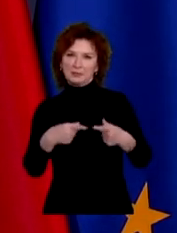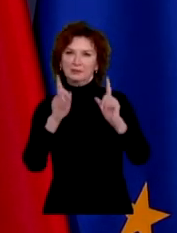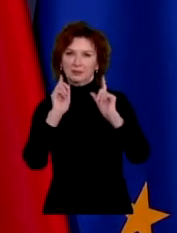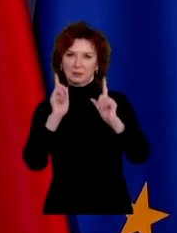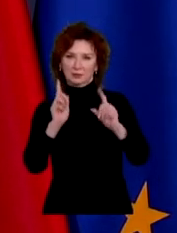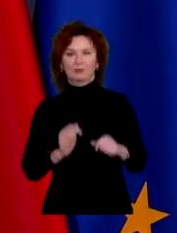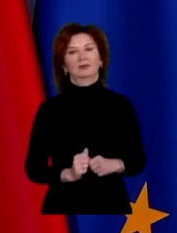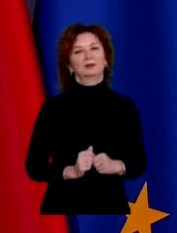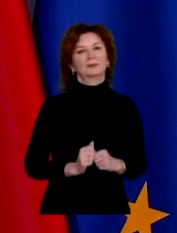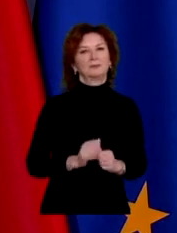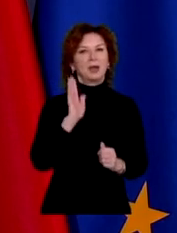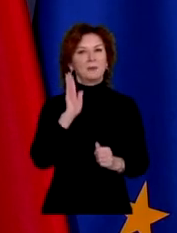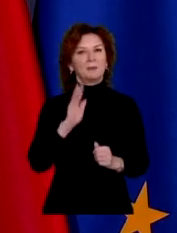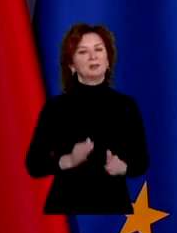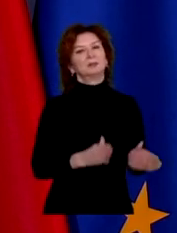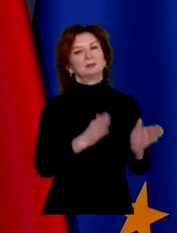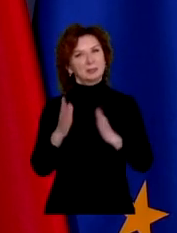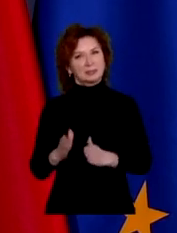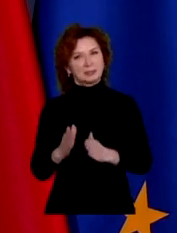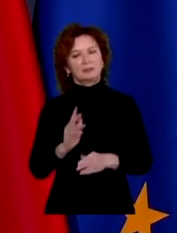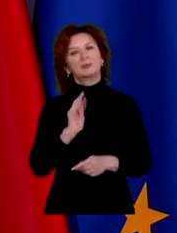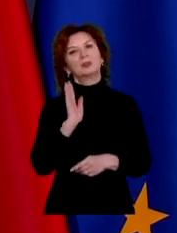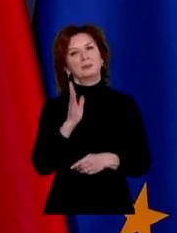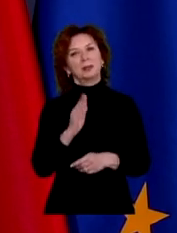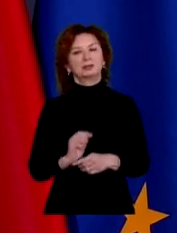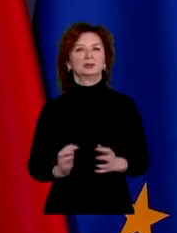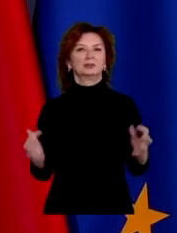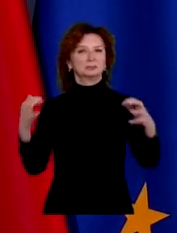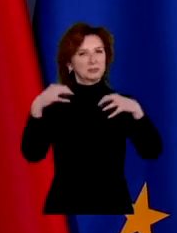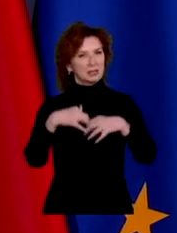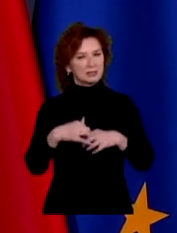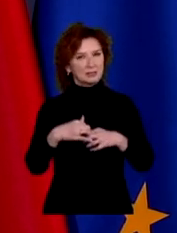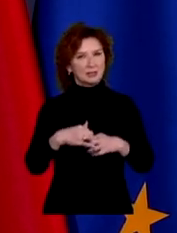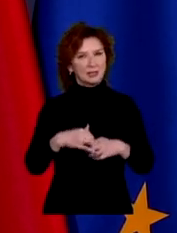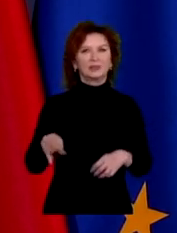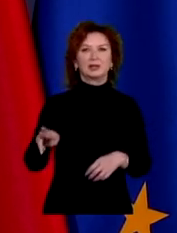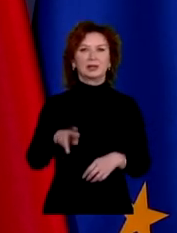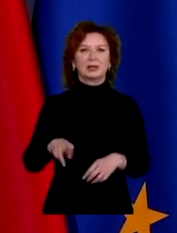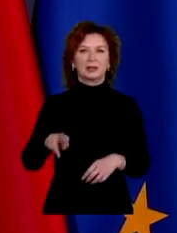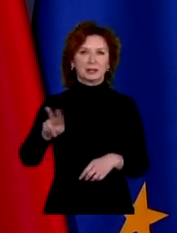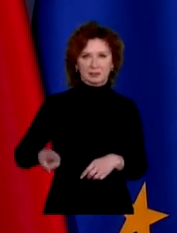oczywiście obrady Komitetu Stałego Rady Ministrów oraz posiedzenie rządu, które przyjmie taki